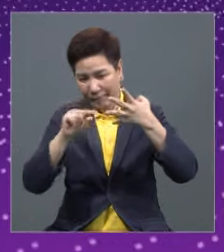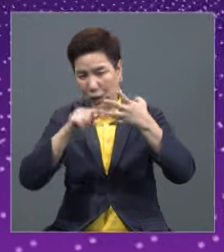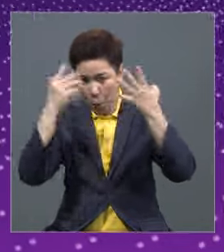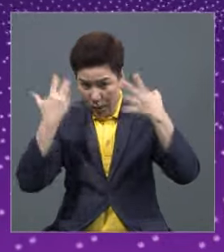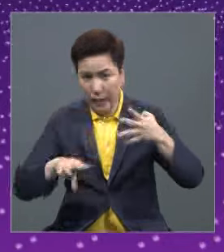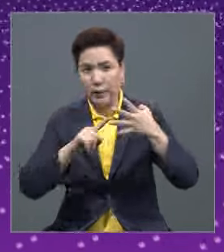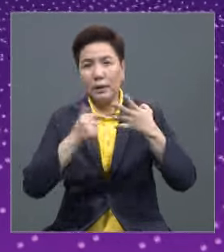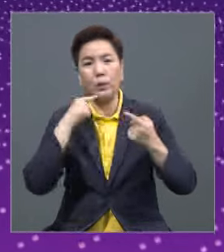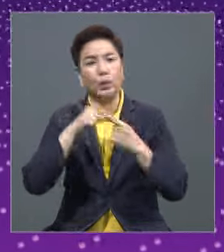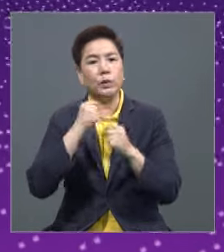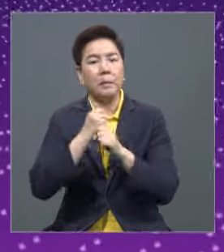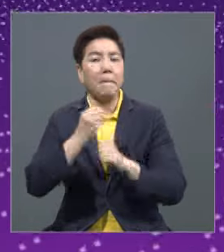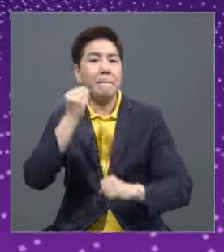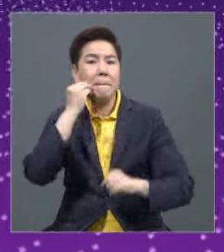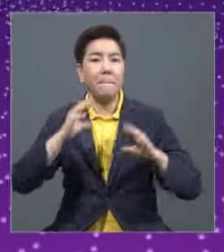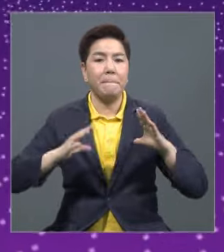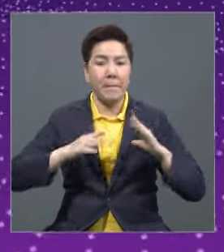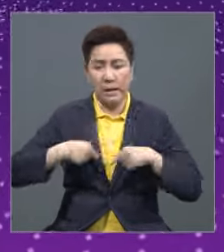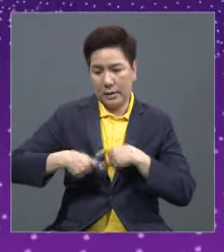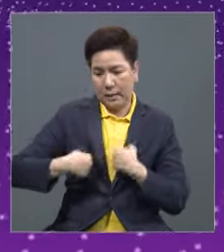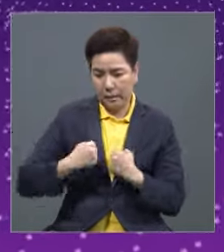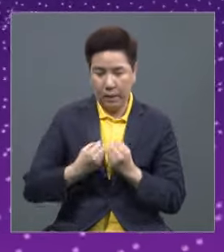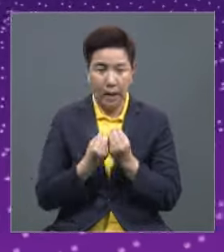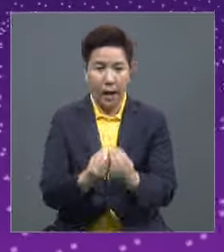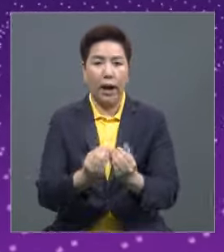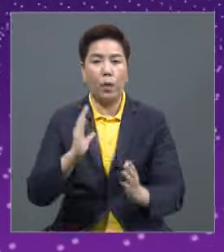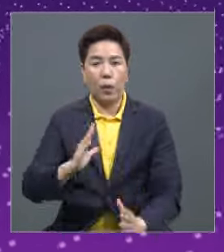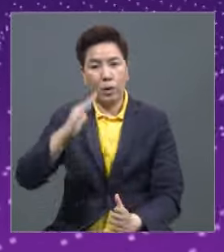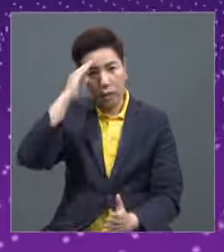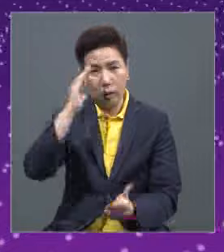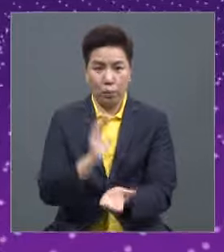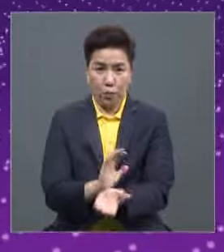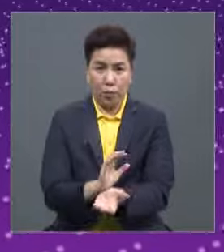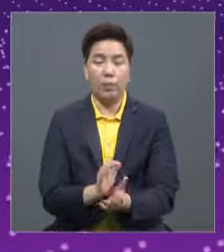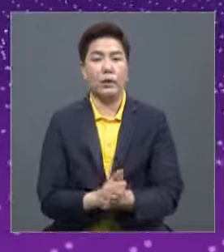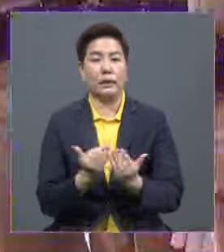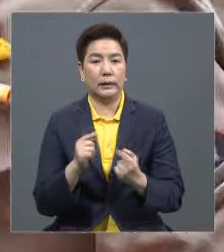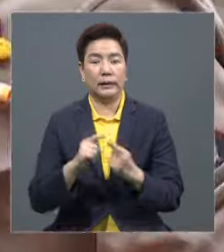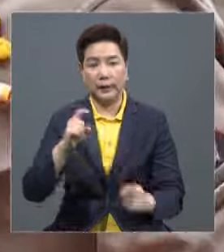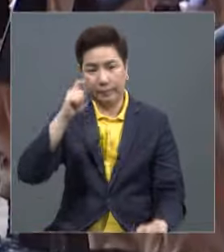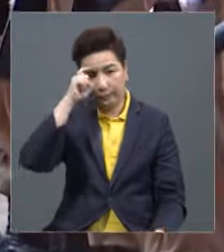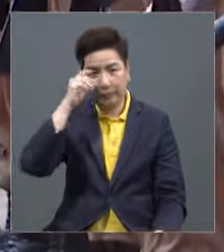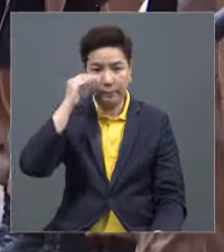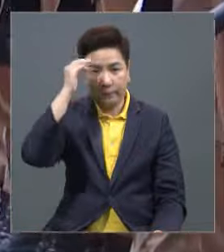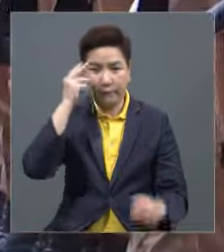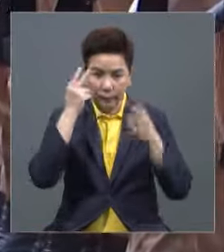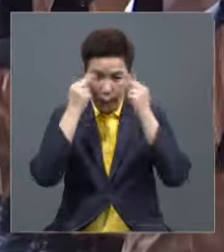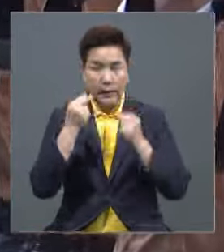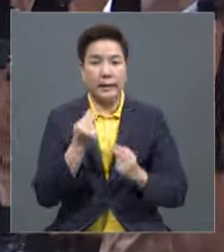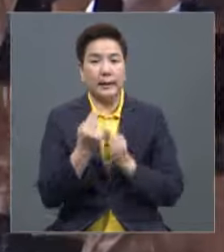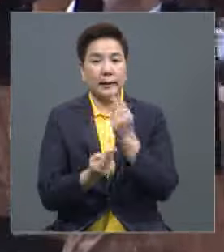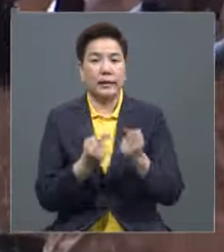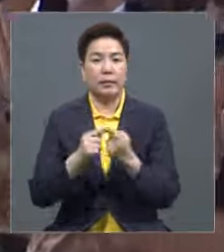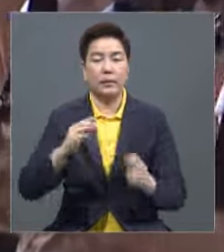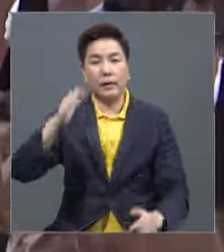สวัสดิการร่วมถึงบ้านพักเพื่อเป็นขวัญและกำลังใจให้กับเจ้าหน้าที่นายเศรษฐาทวีศิลป์นายกรัฐมนตรีตรวจเยี่ยม